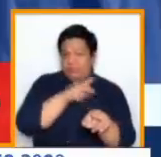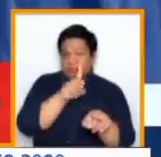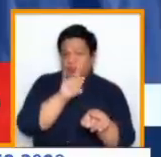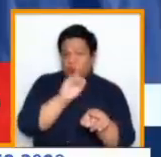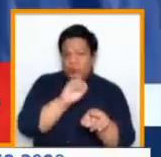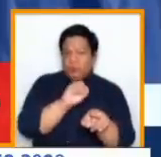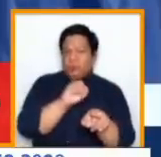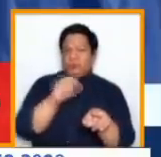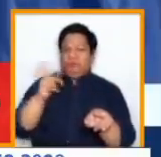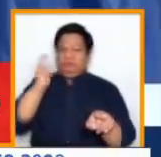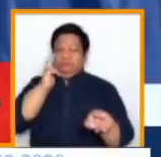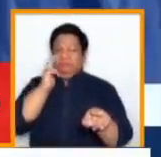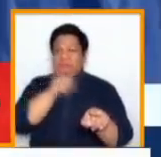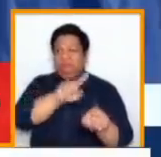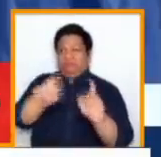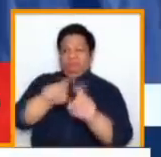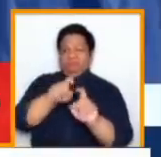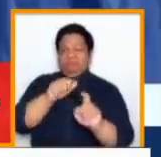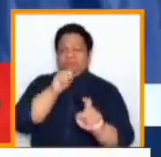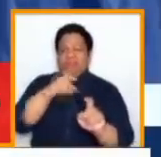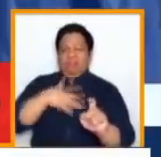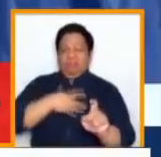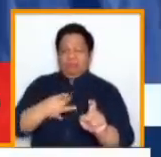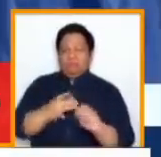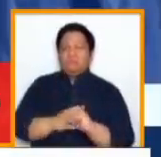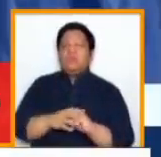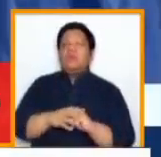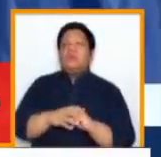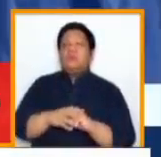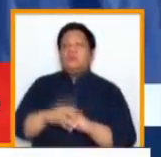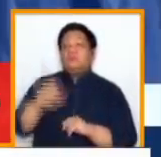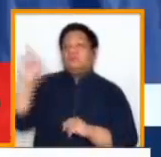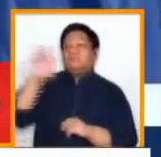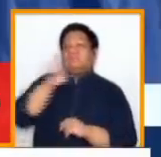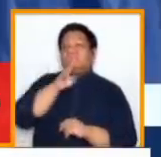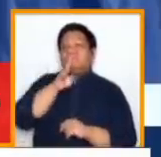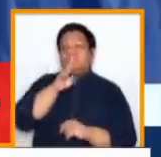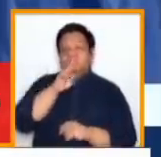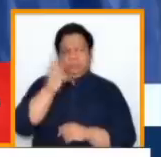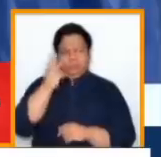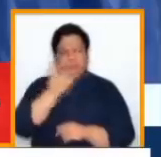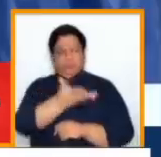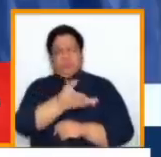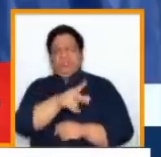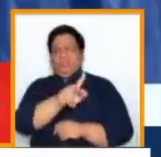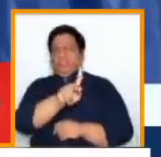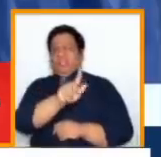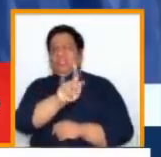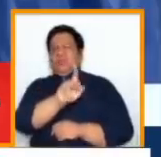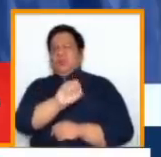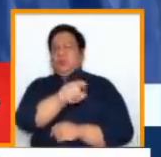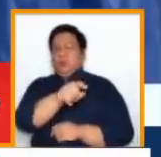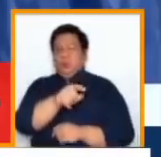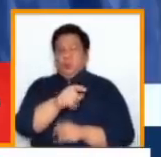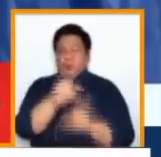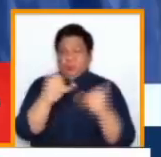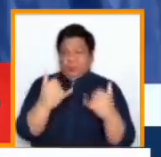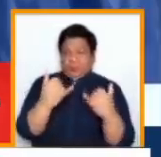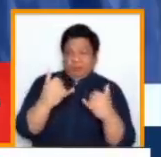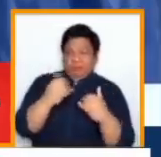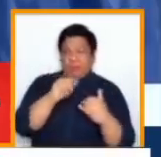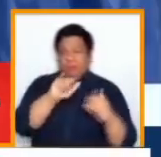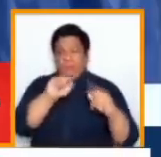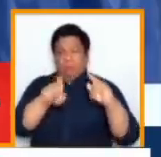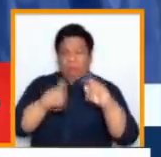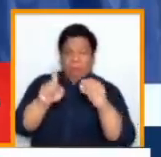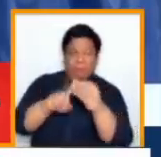Pangilinan. Habang nasa krisis tayo, nagkaroon na ng gana magtanong ng effectivity ng Bayanihan 1. Bakit